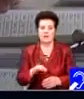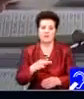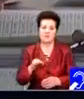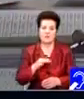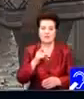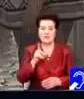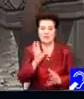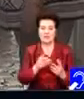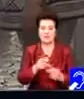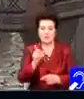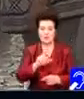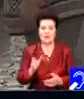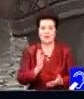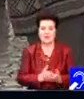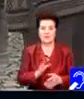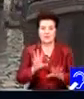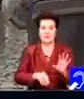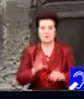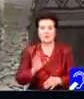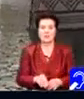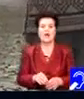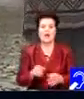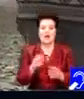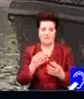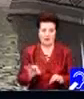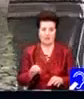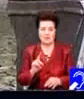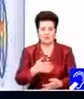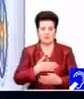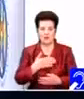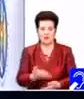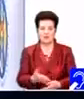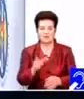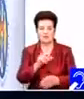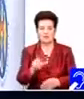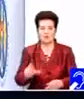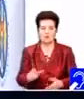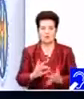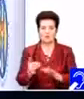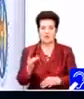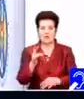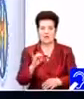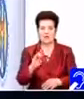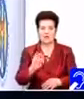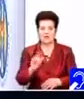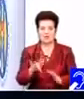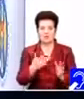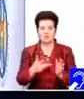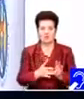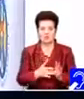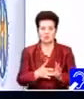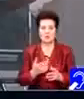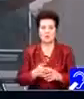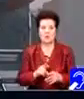numărul alegătorilor, scrutinul este considerat validat. Cei mai activi la urne sunt astăzi locuitorii din sectoarele Râșcani și Centrul. La polul